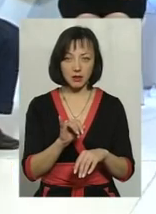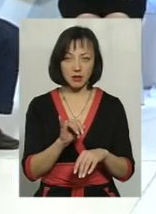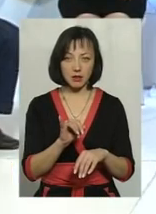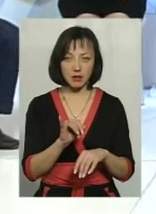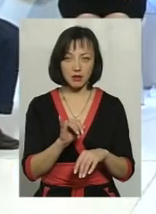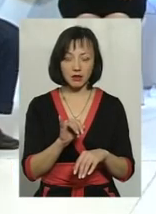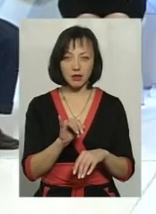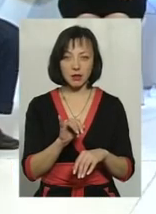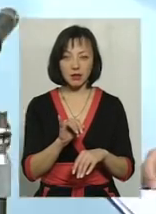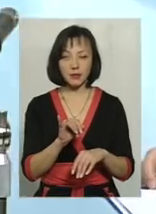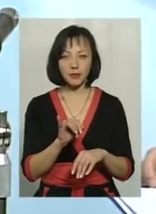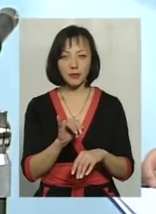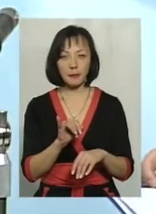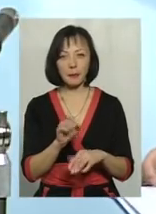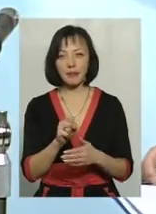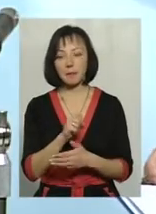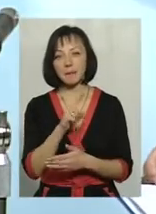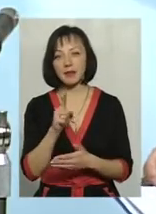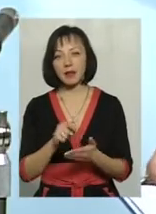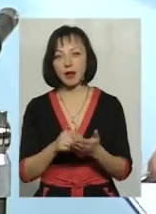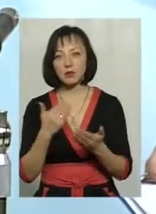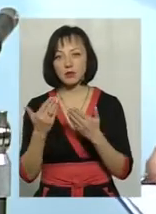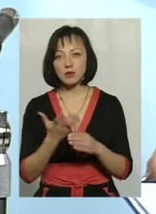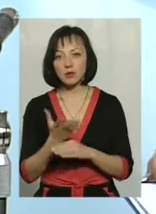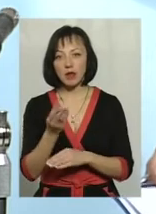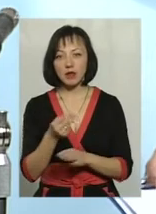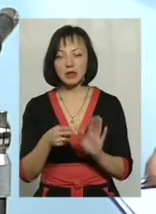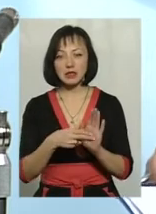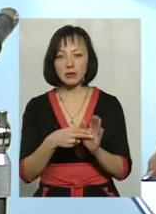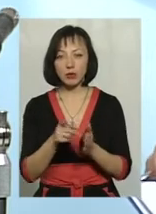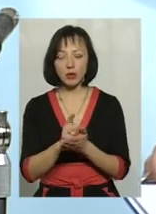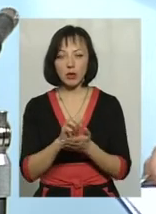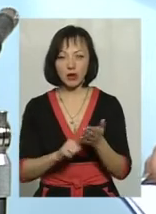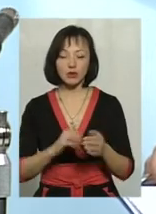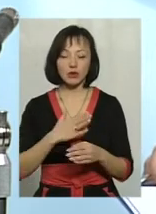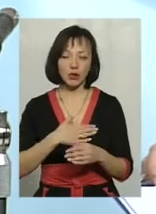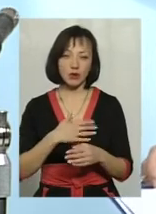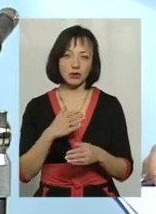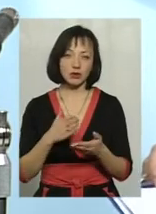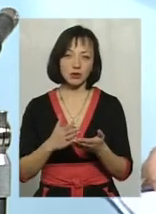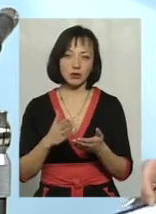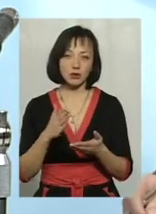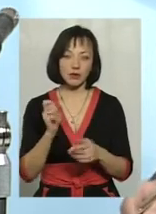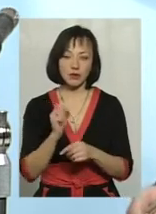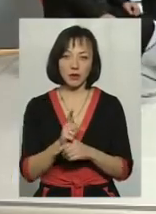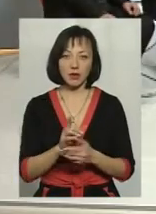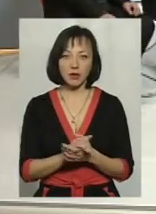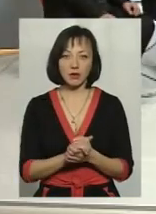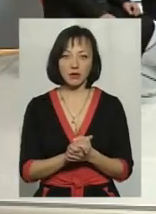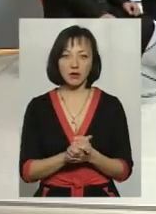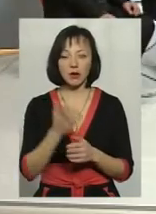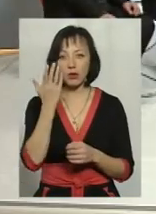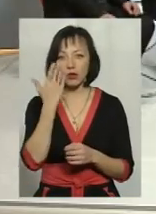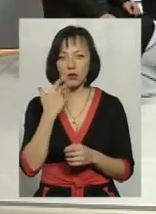якось наказувати. Ну, ті питання, які стосуються сплати акцизного податку, без сумніву, фіскальна служба. Так.